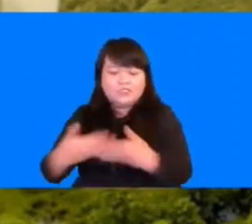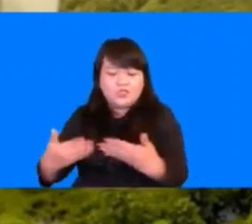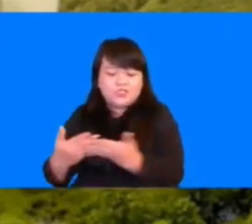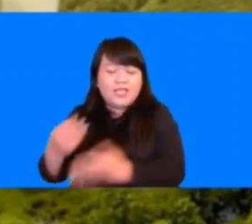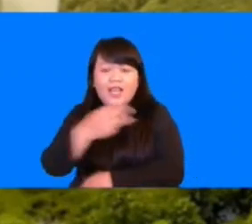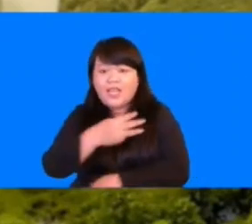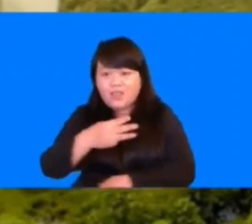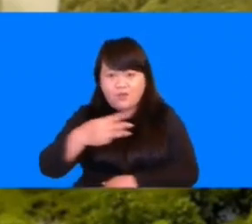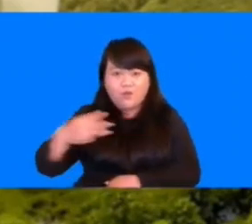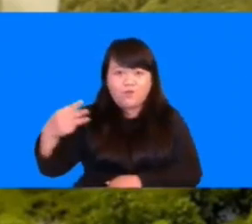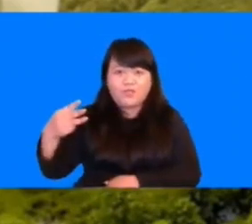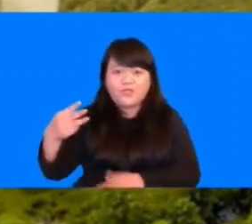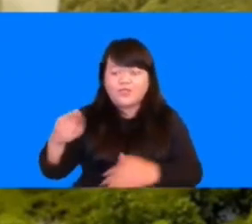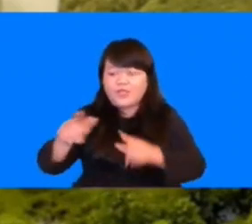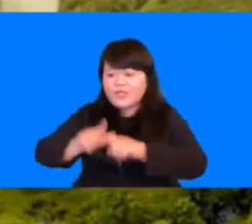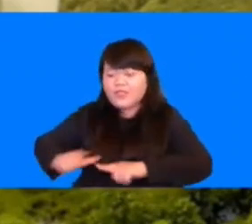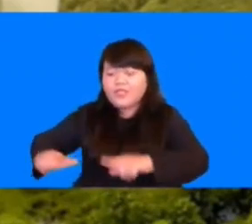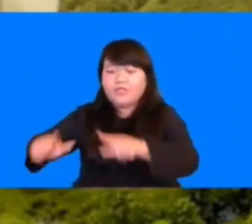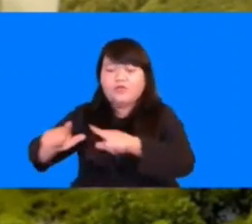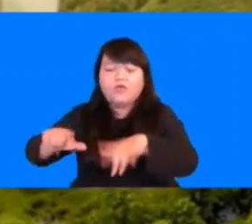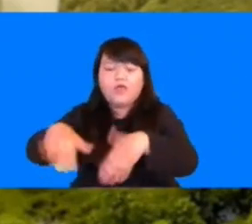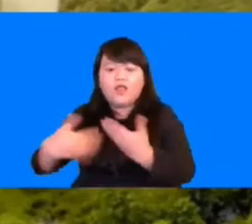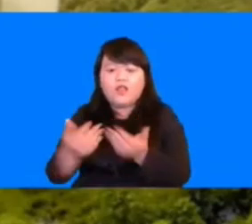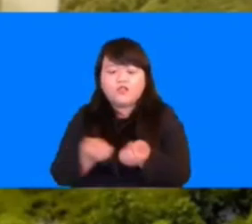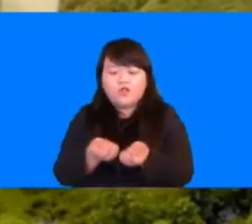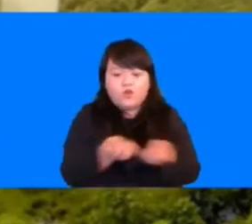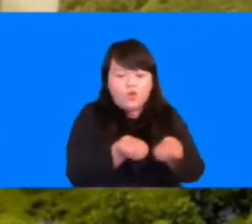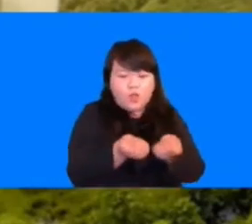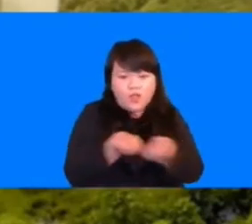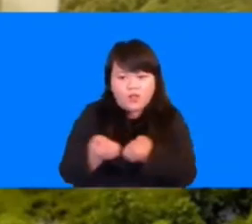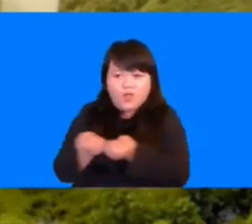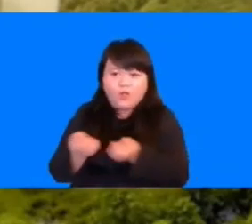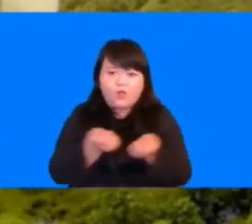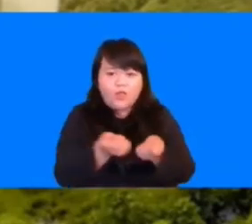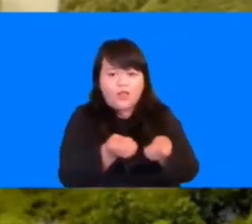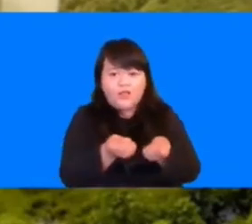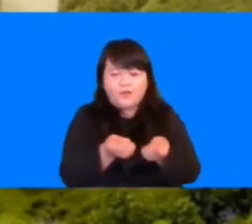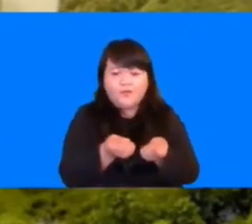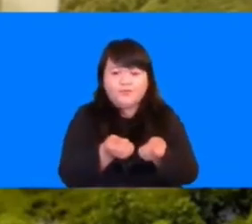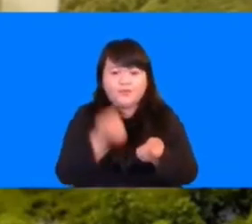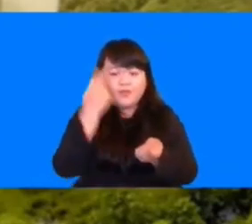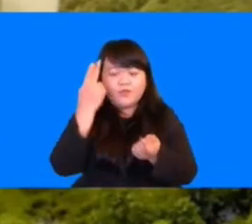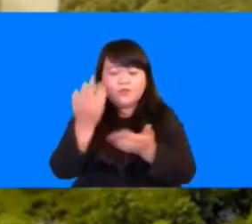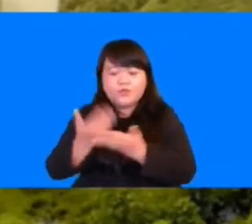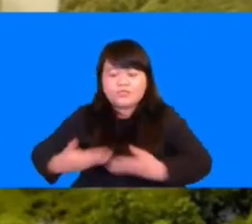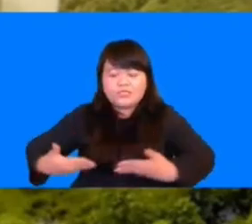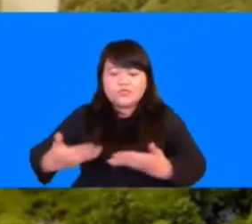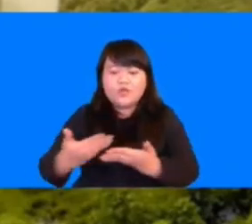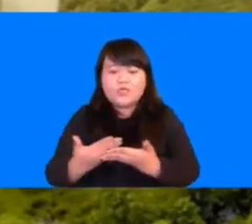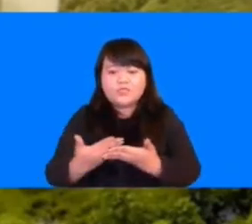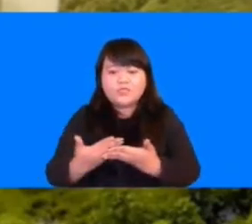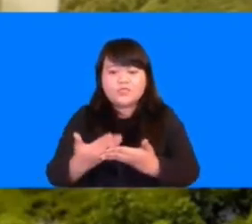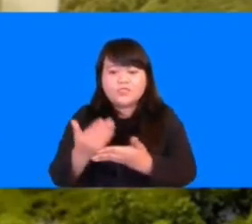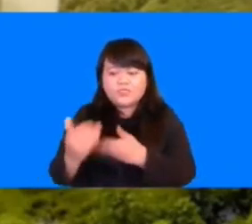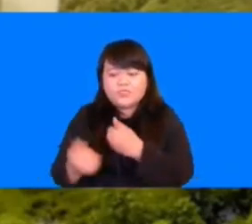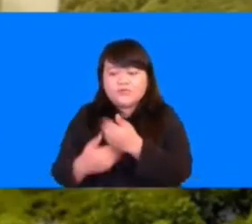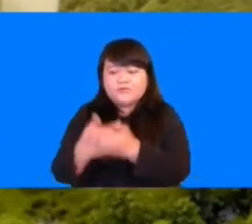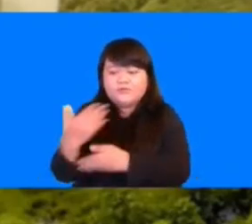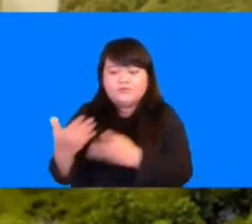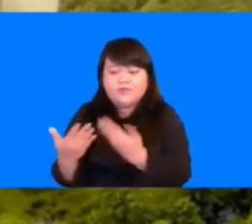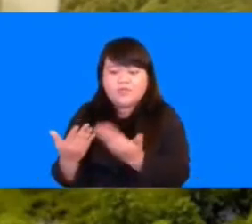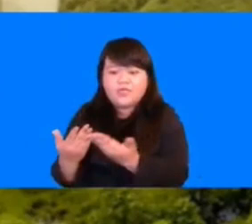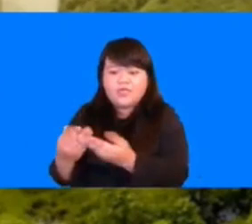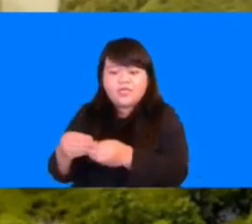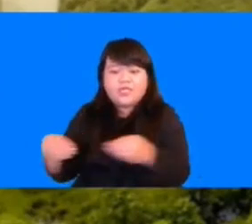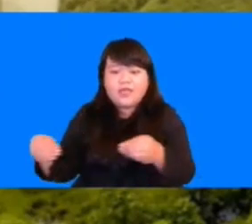ekonomi, lingkungan, maupun tata kelola dalam situasi yang bergerak dinamis ini.